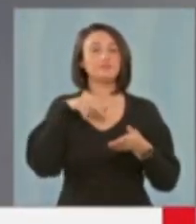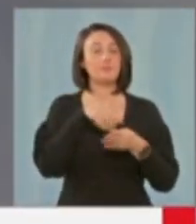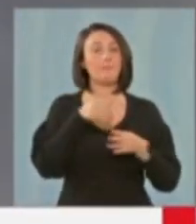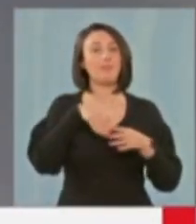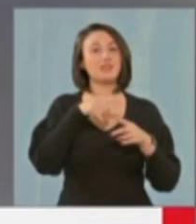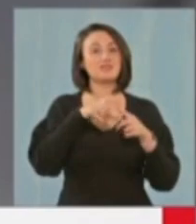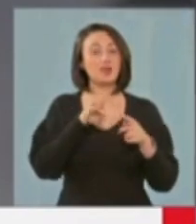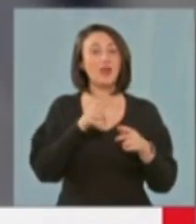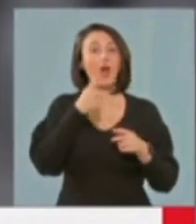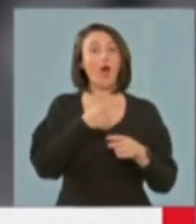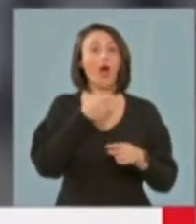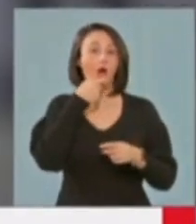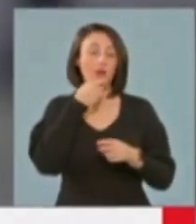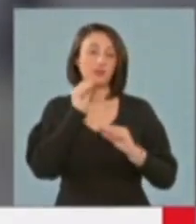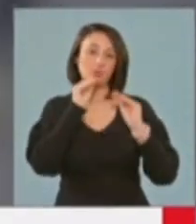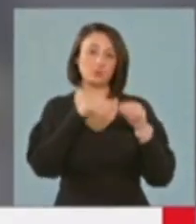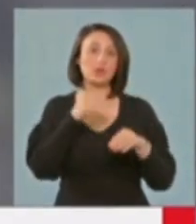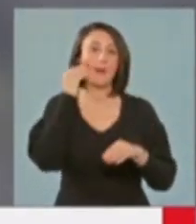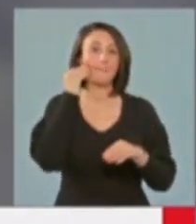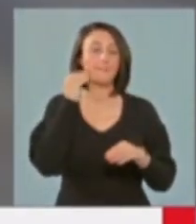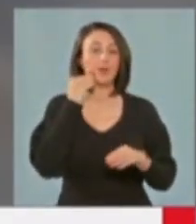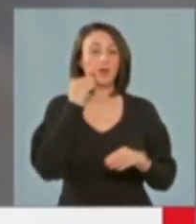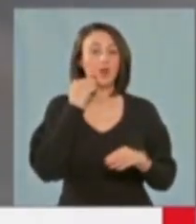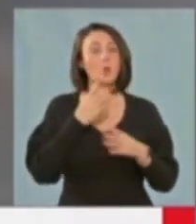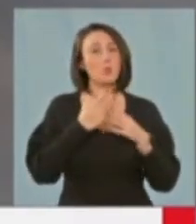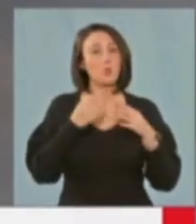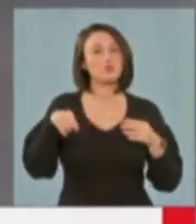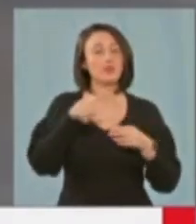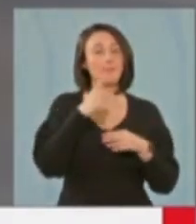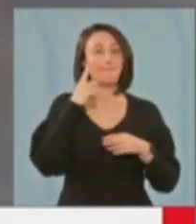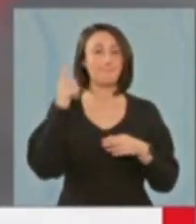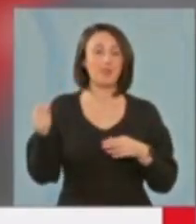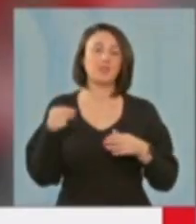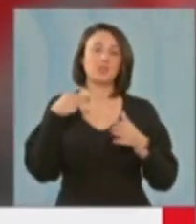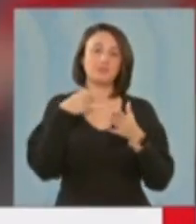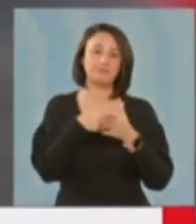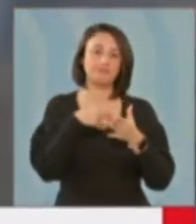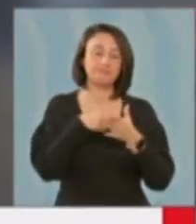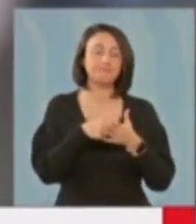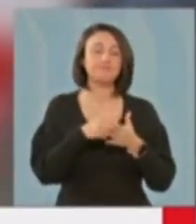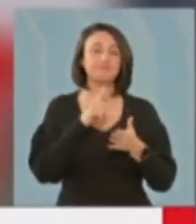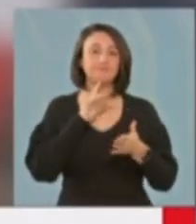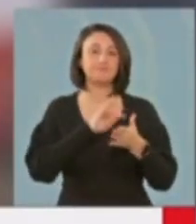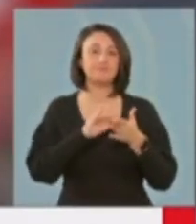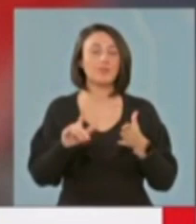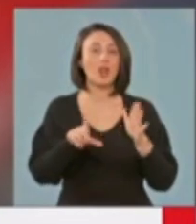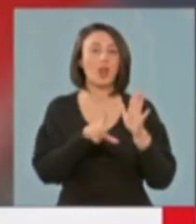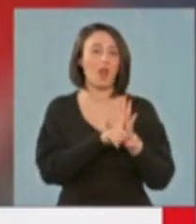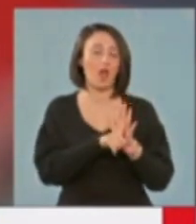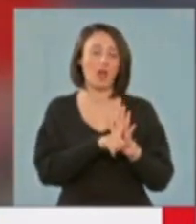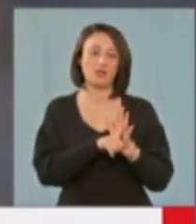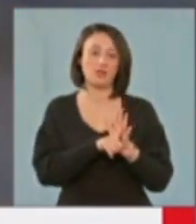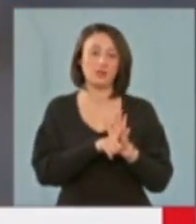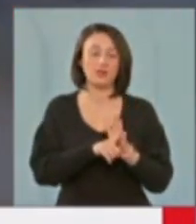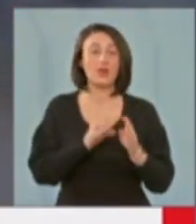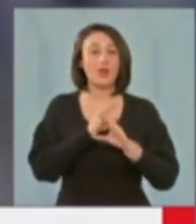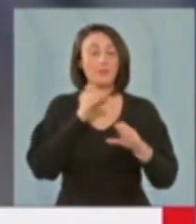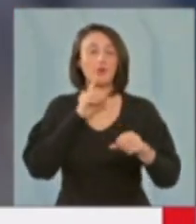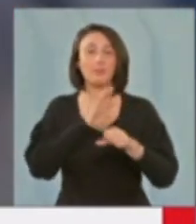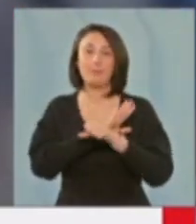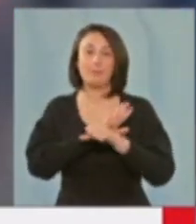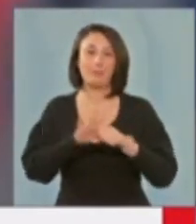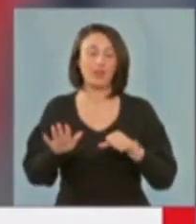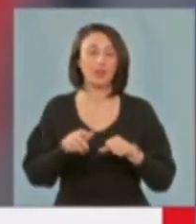Mexic în fiecare an pentru a ajunge în Statele Unite. Mulți dintre ei plătesc contrabandiști care îi transportă ilegal în camioane